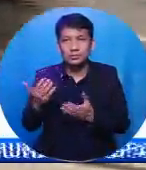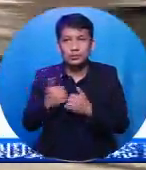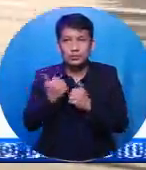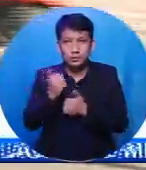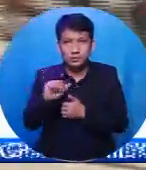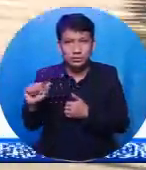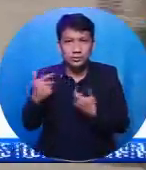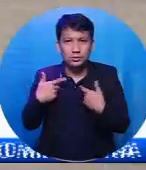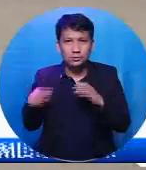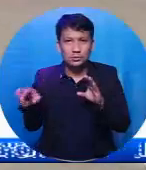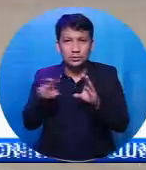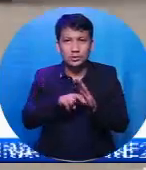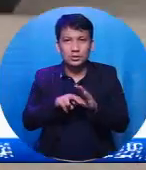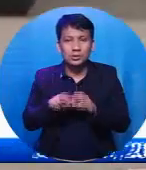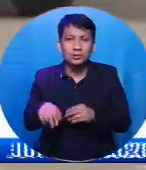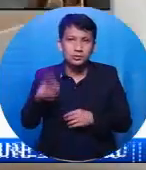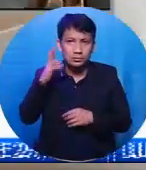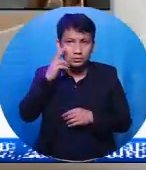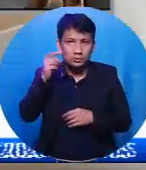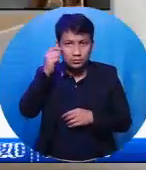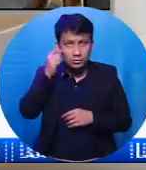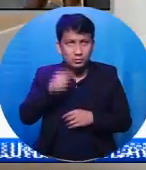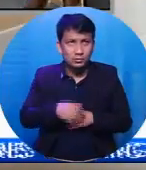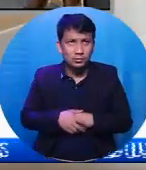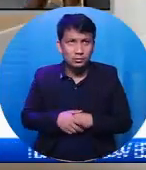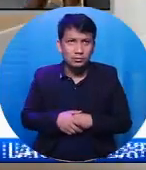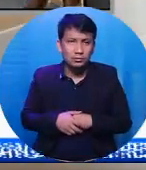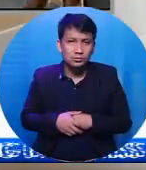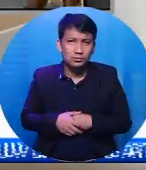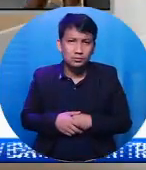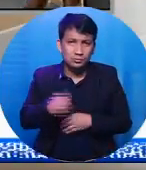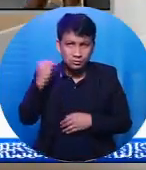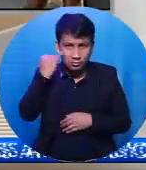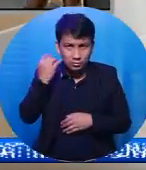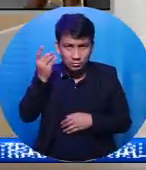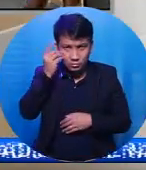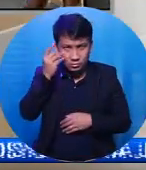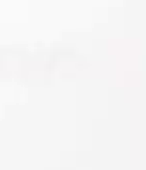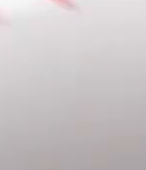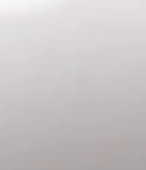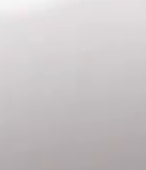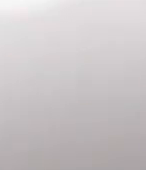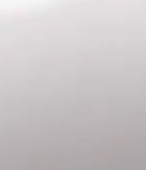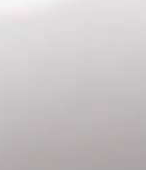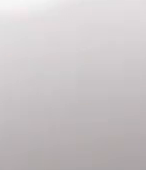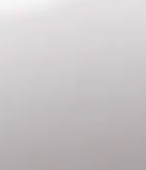sa kanila mga pasahero. Rafi. Maraming salamat, Jenny Dongon.